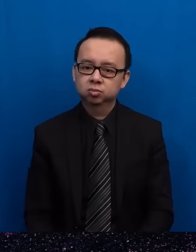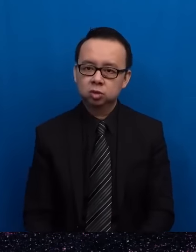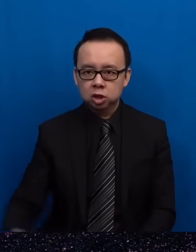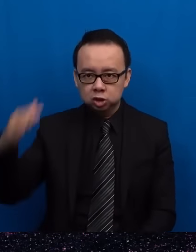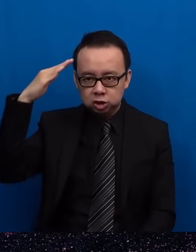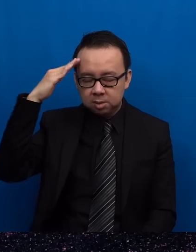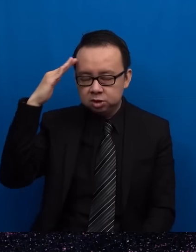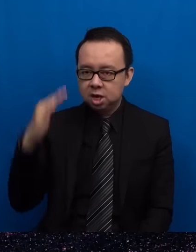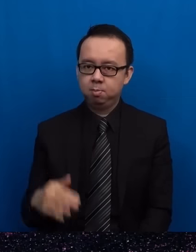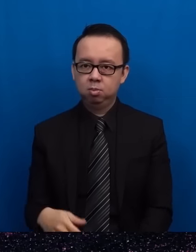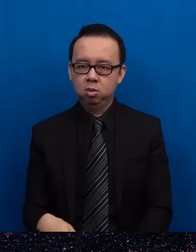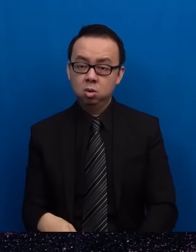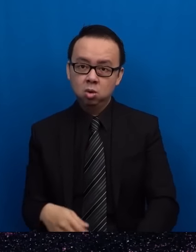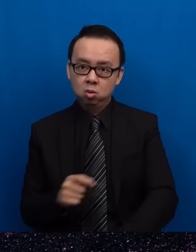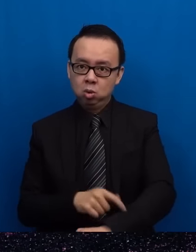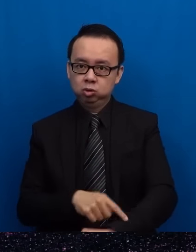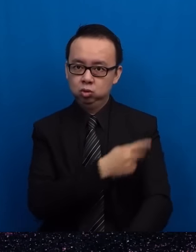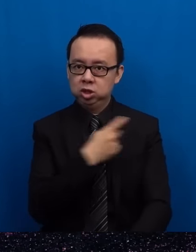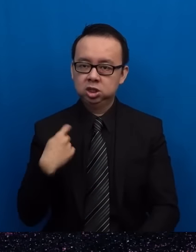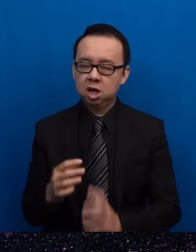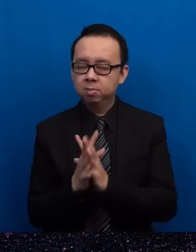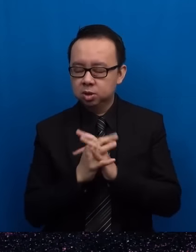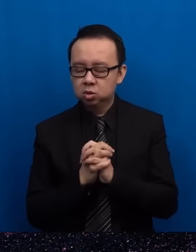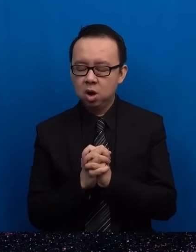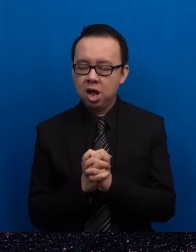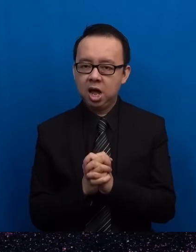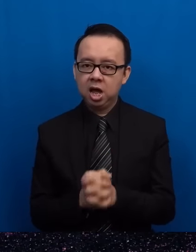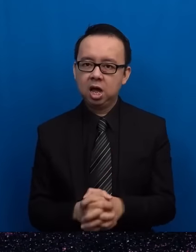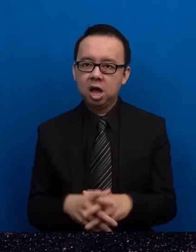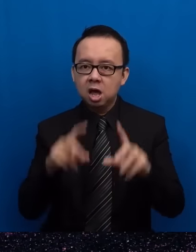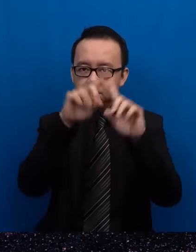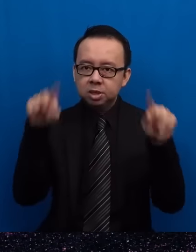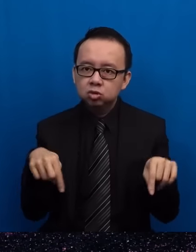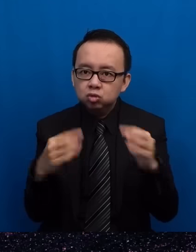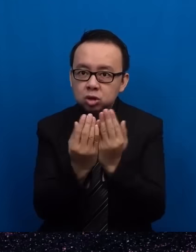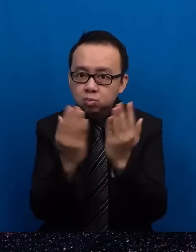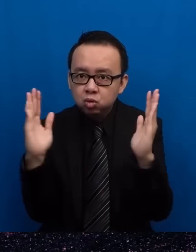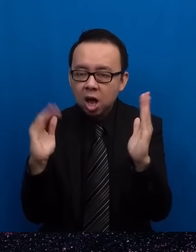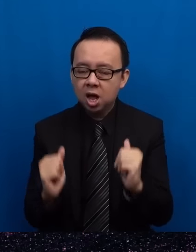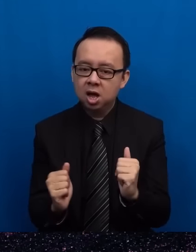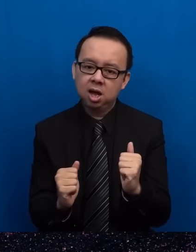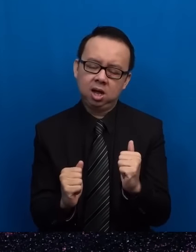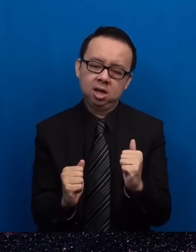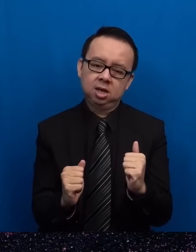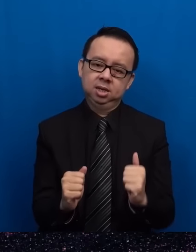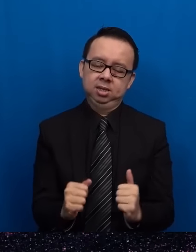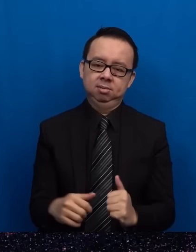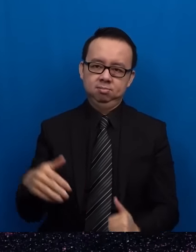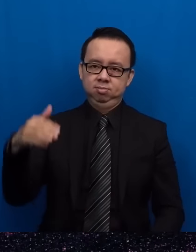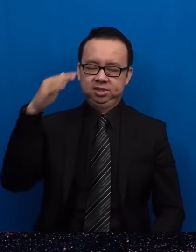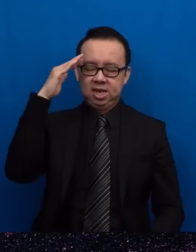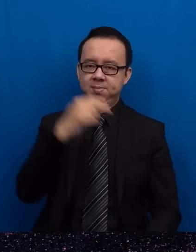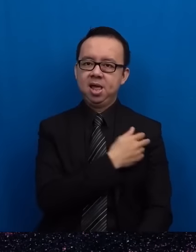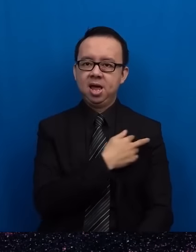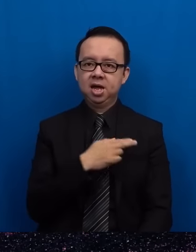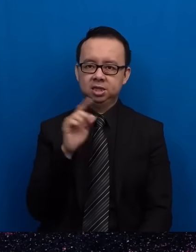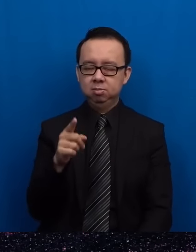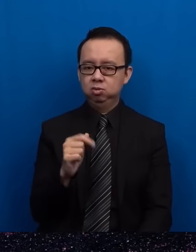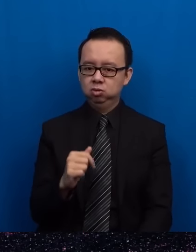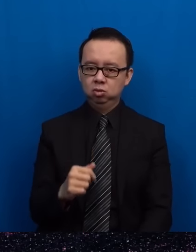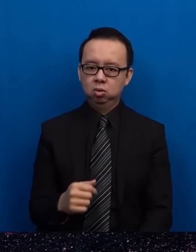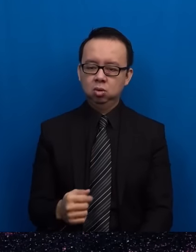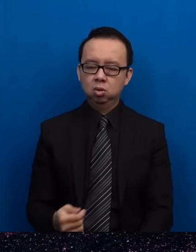berdoa, that you will receive, that you will find, and a door shall be open unto you. Bersiaplah segenap hatimu ketika Anda berdoa,